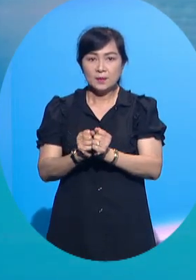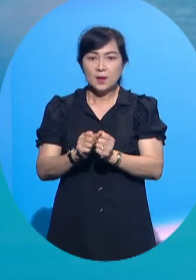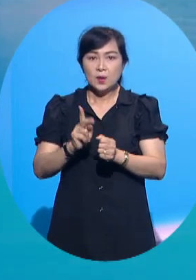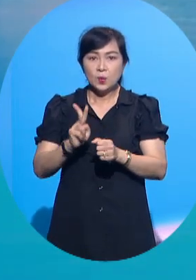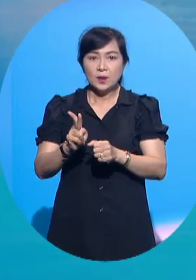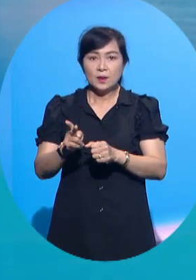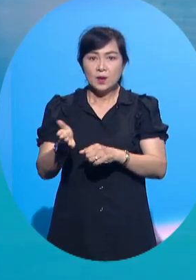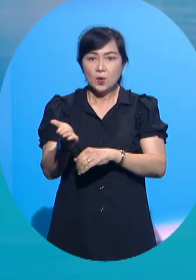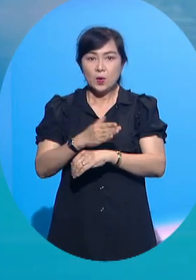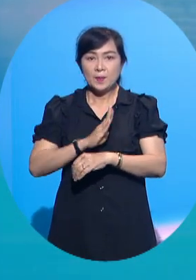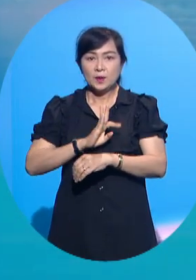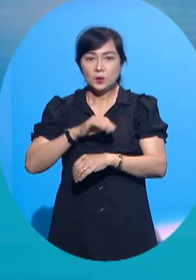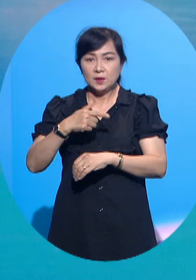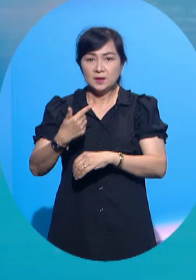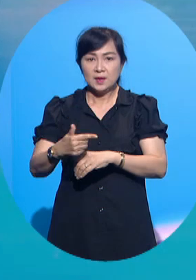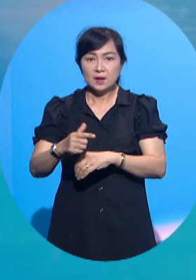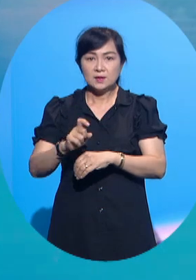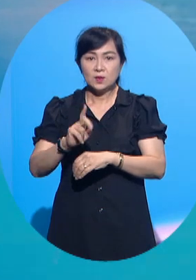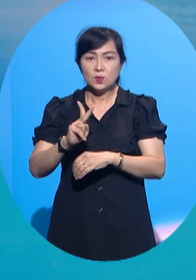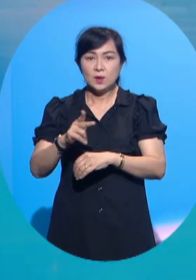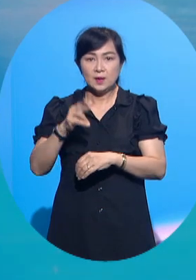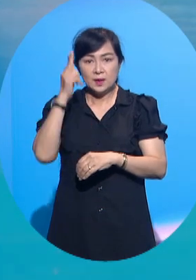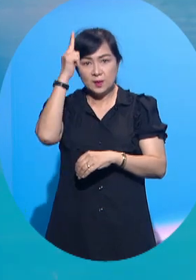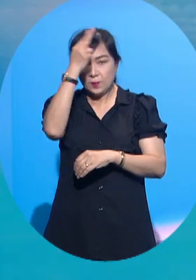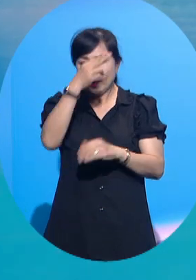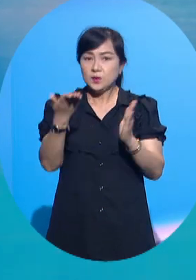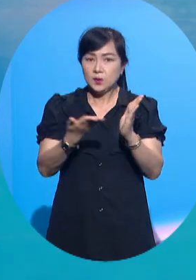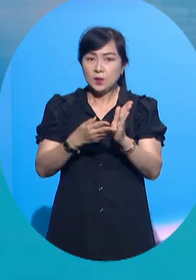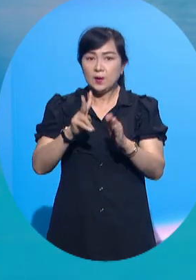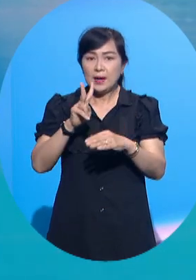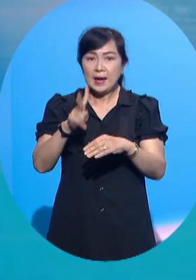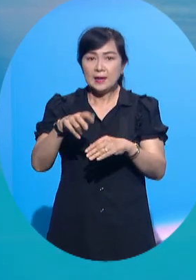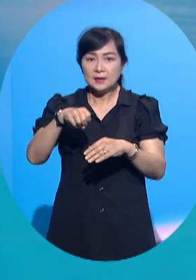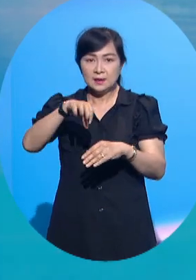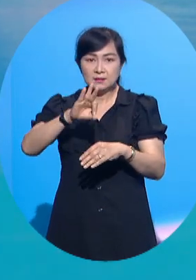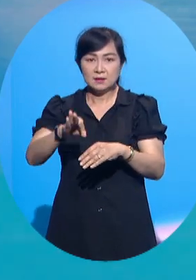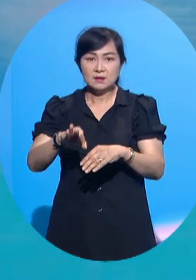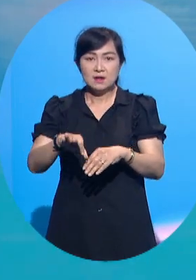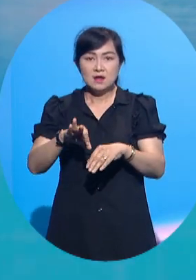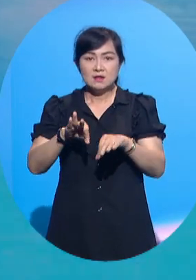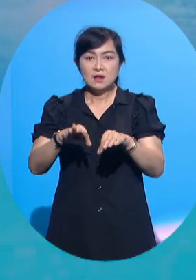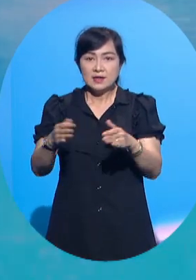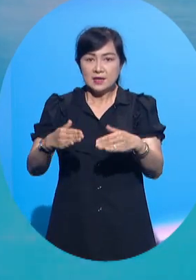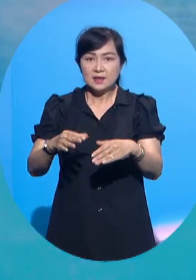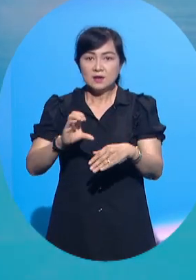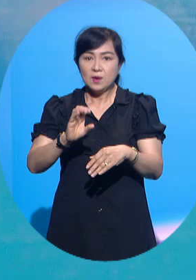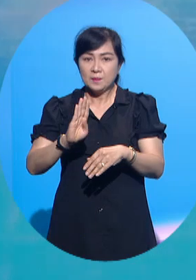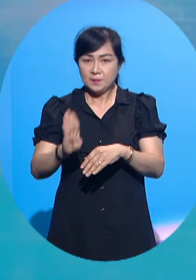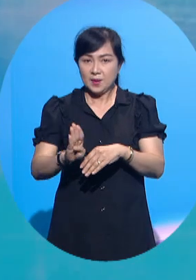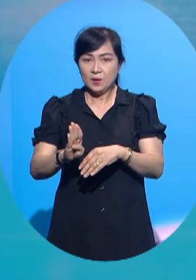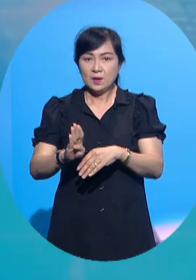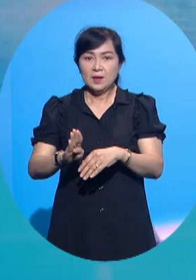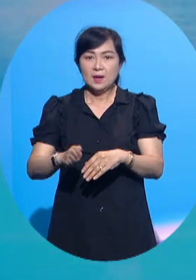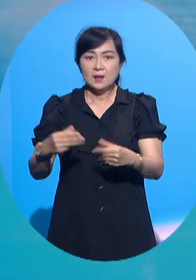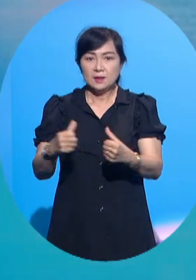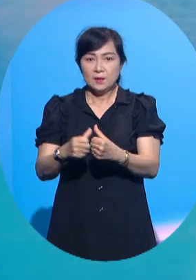quốc Việt Nam huyện vừa qua ban Tuyên giáo Huyện Đức Huệ tỉnh Long An đã giới thiệu hai nền tảng thương mại điện tử chợ nhanh và C Bell trên địa bàn